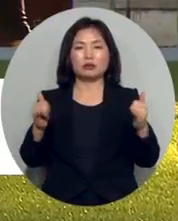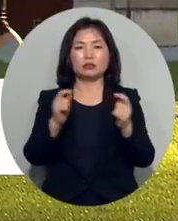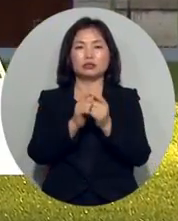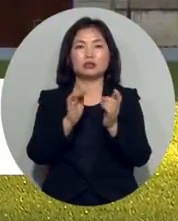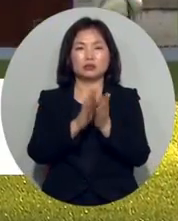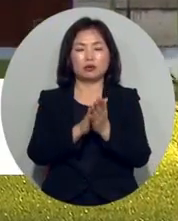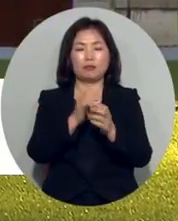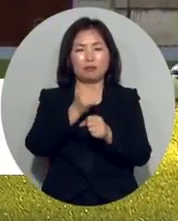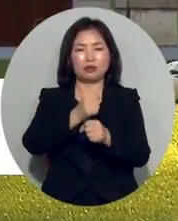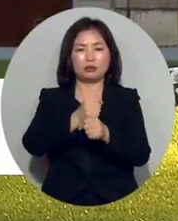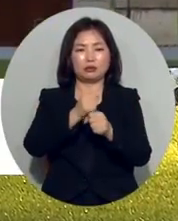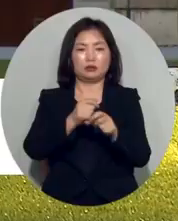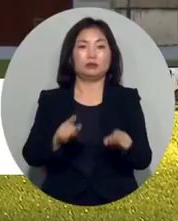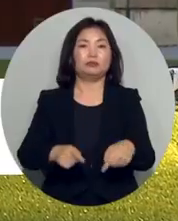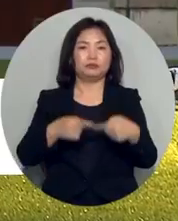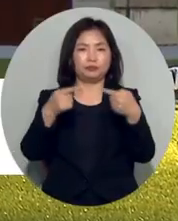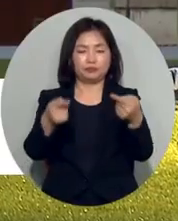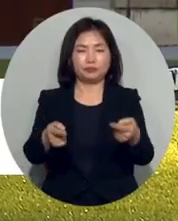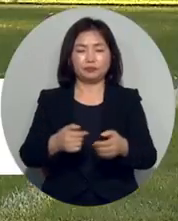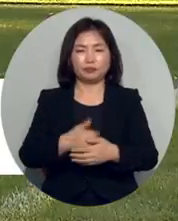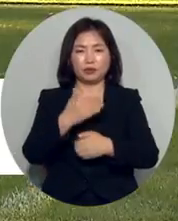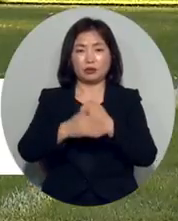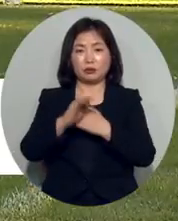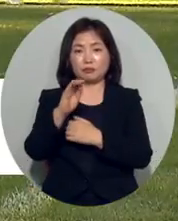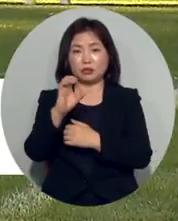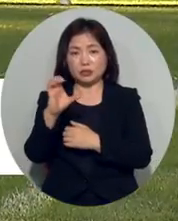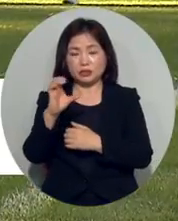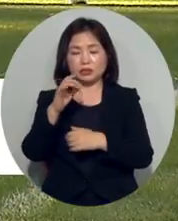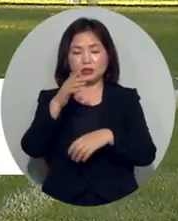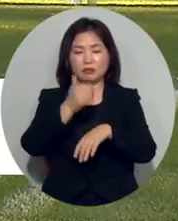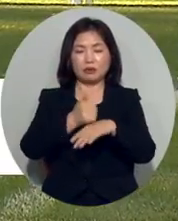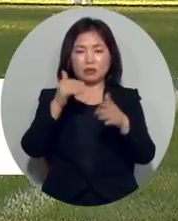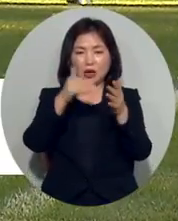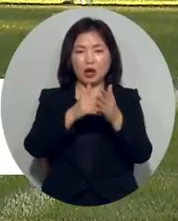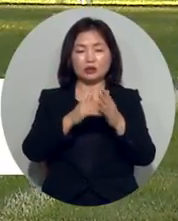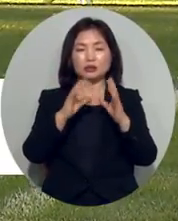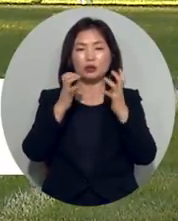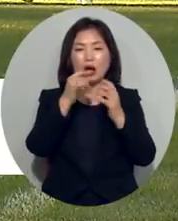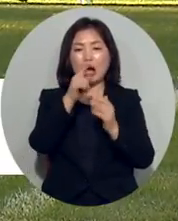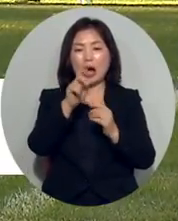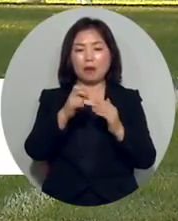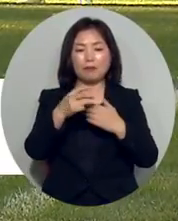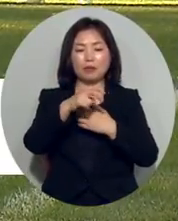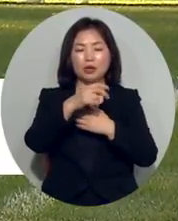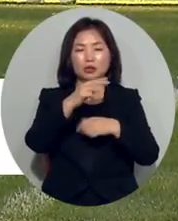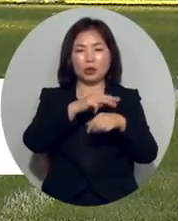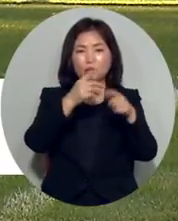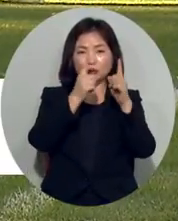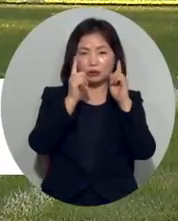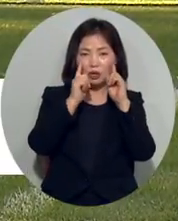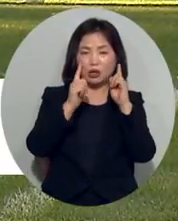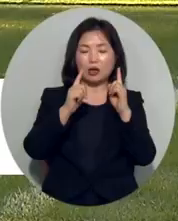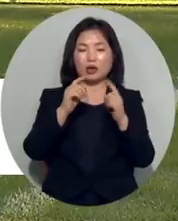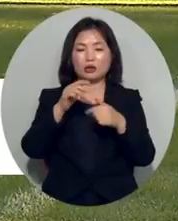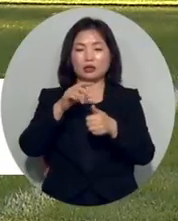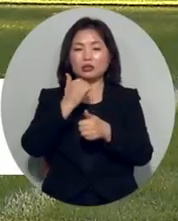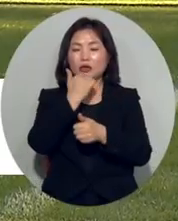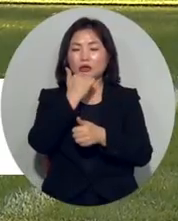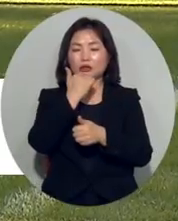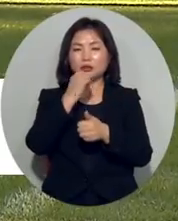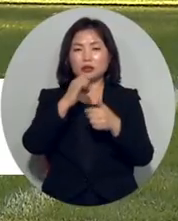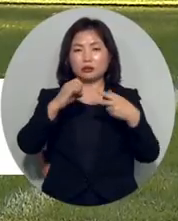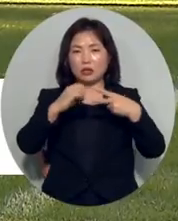제작에 참여했습니다 데 베푸시는 연말까지 해 소아암 병동 이 있는 경북대 병원과 영남대병원